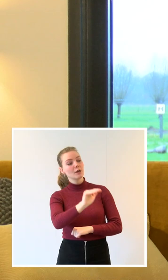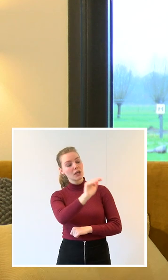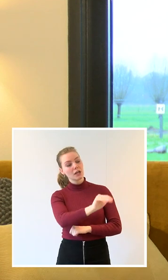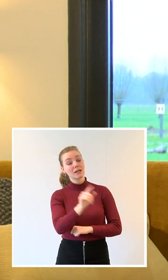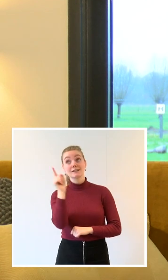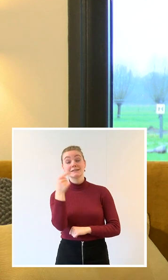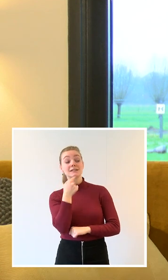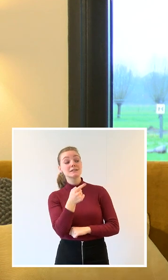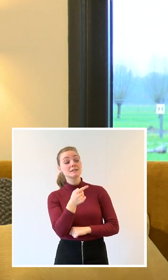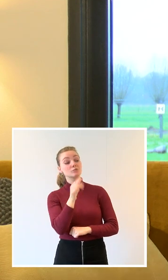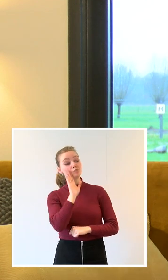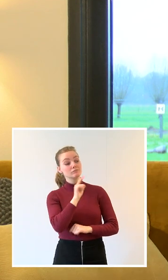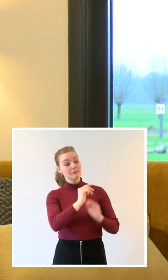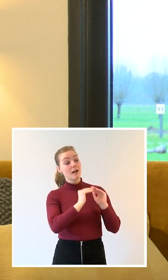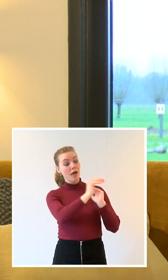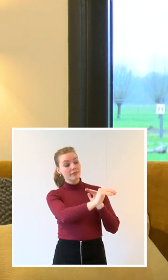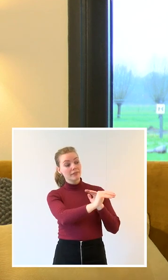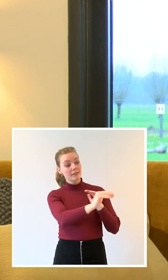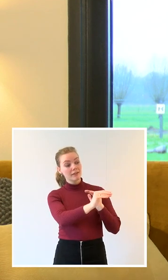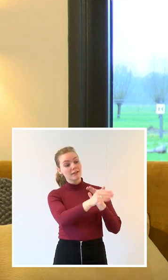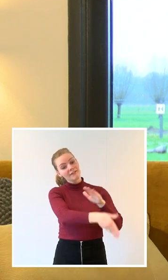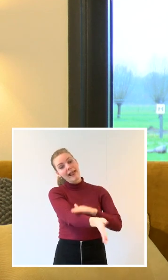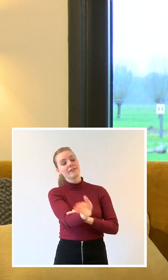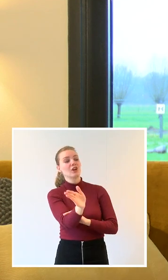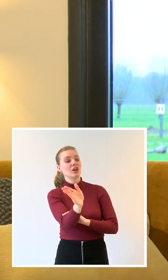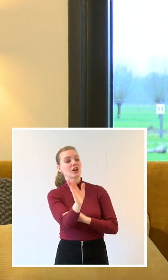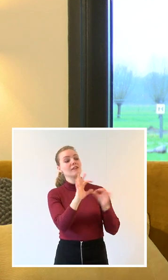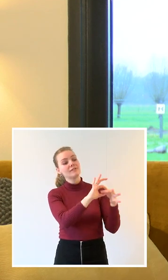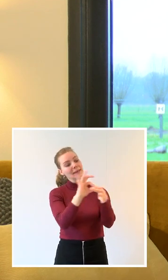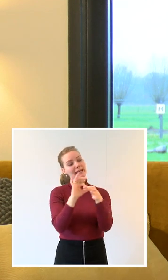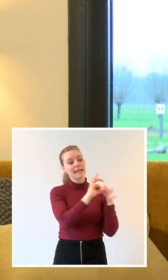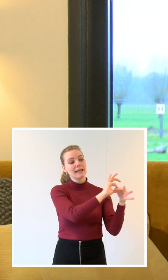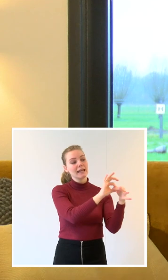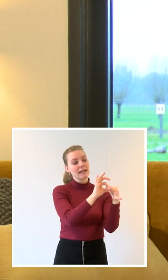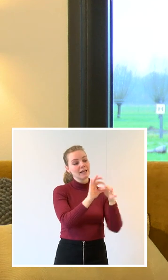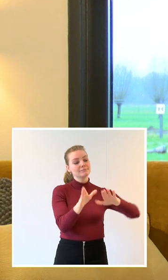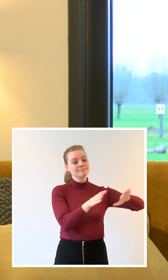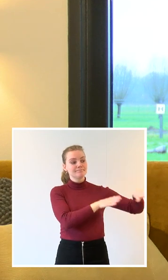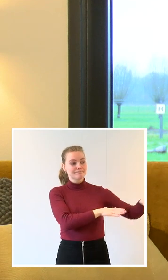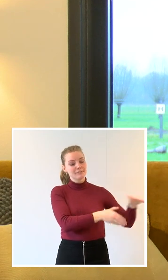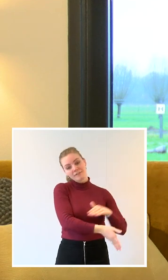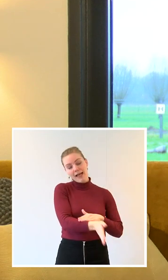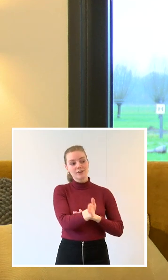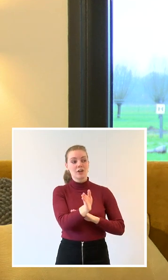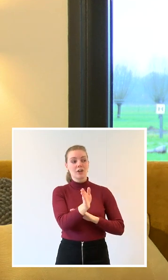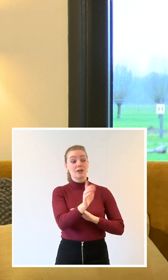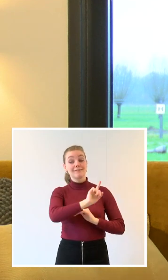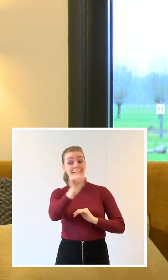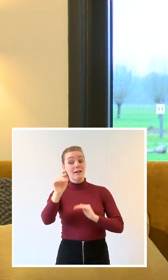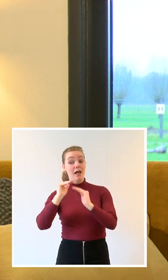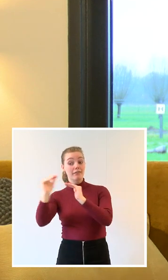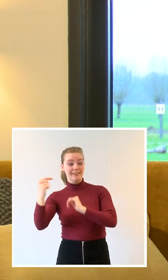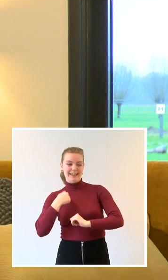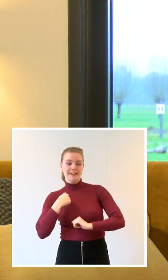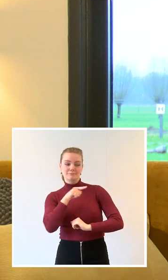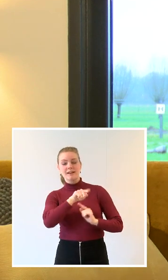land, verlaat je familie, en ga naar het land wat ik je zal wijzen. Het